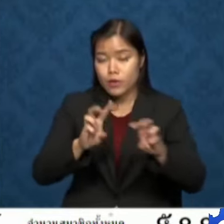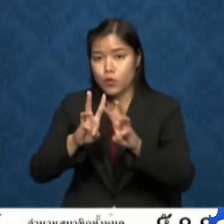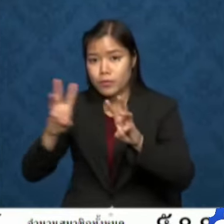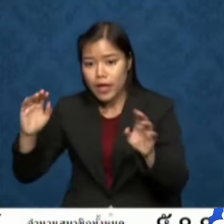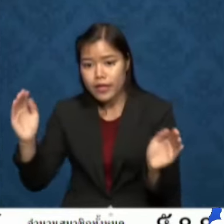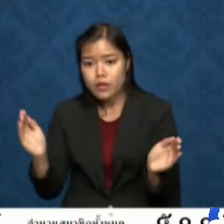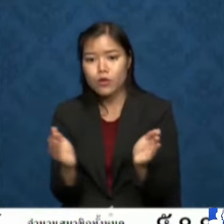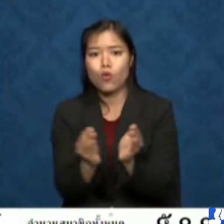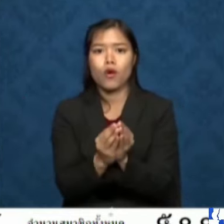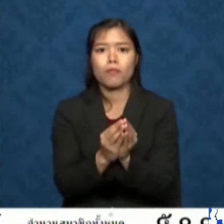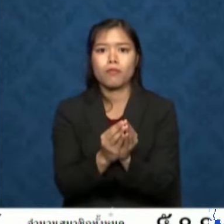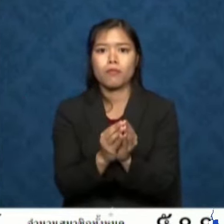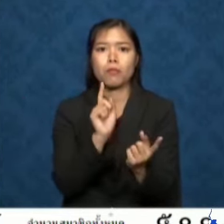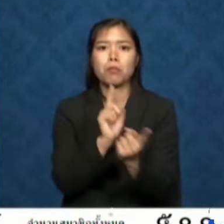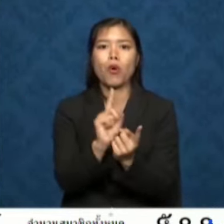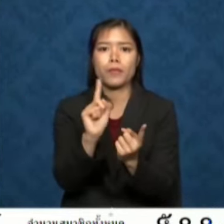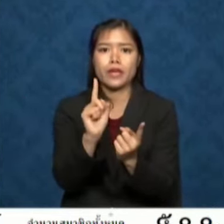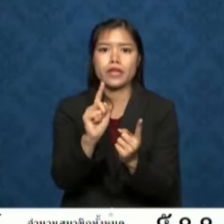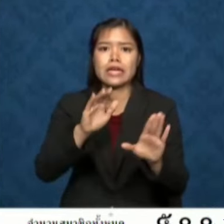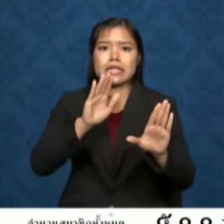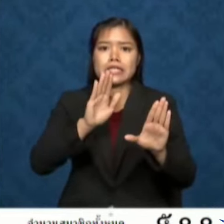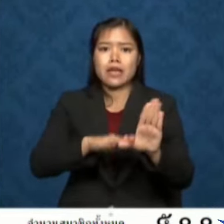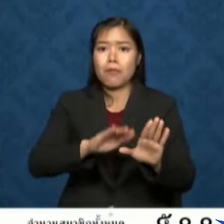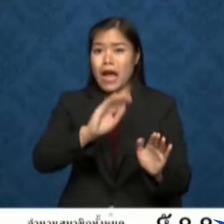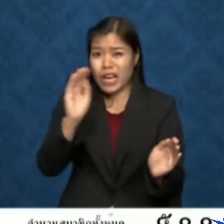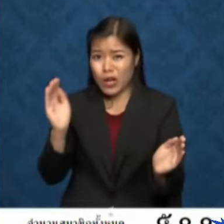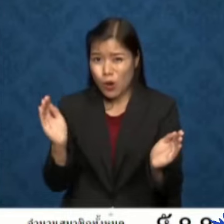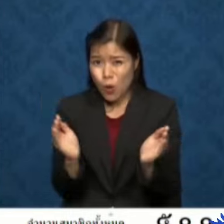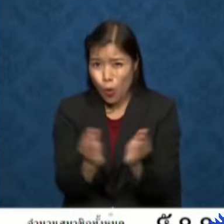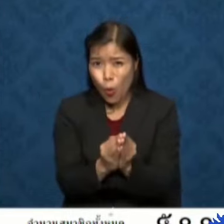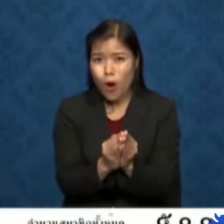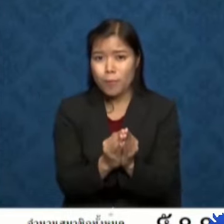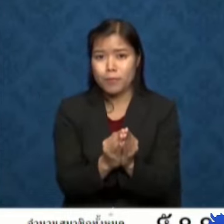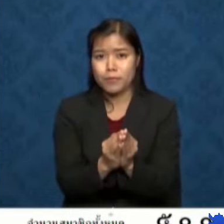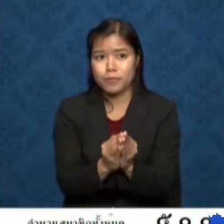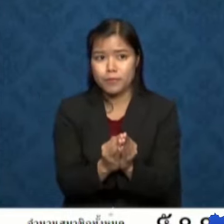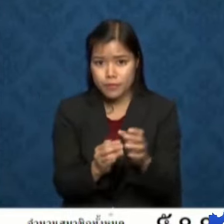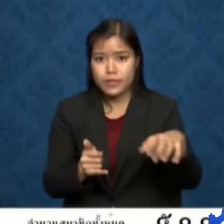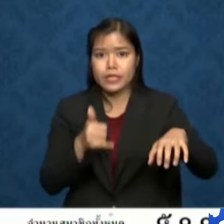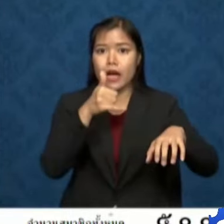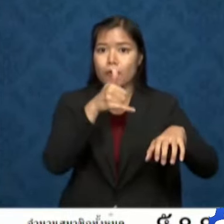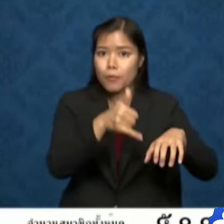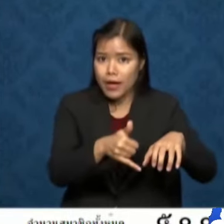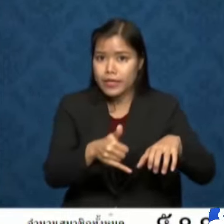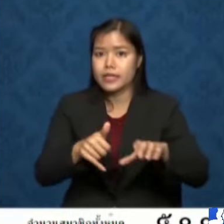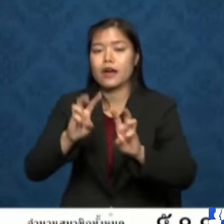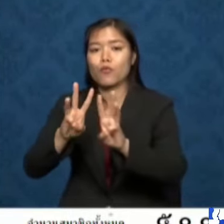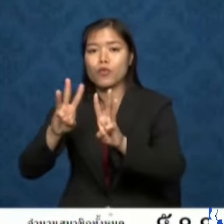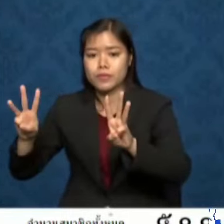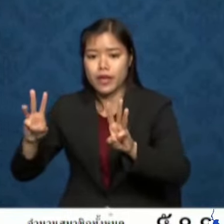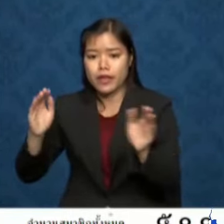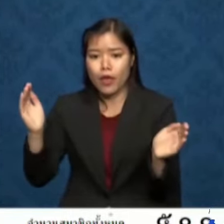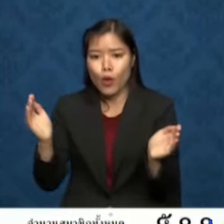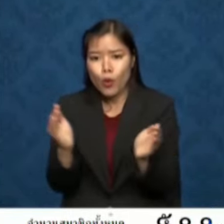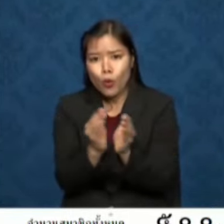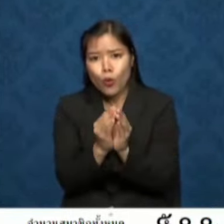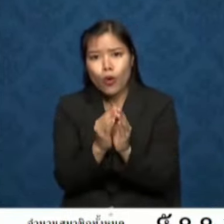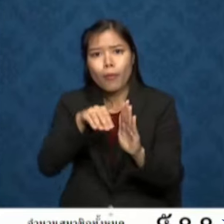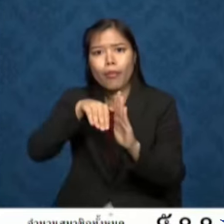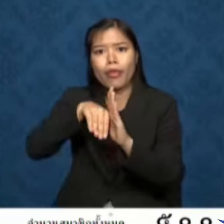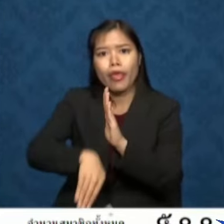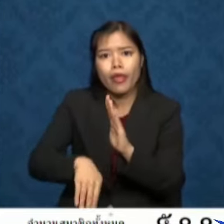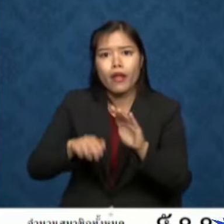ครับพบว่ายอดสมัครรวมนะครับที่รวมอินกับออนไลน์มีแนวโน้มลดลงจัดเดิมด้วย